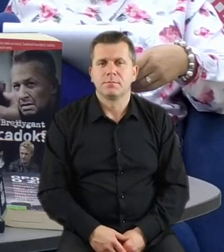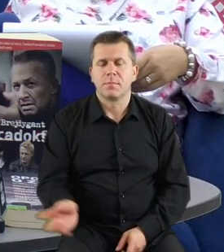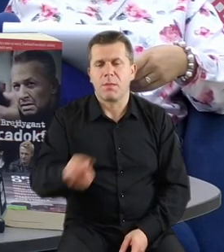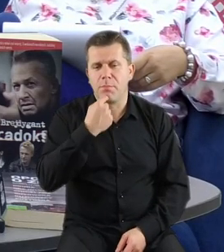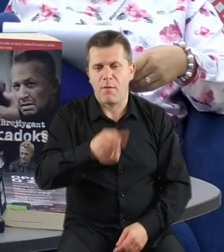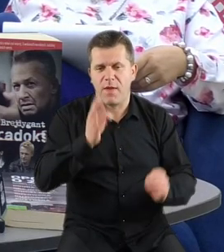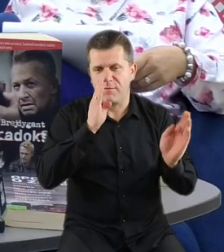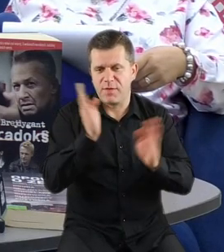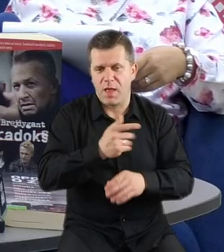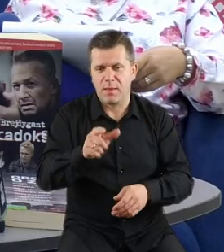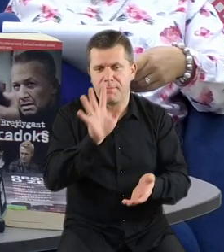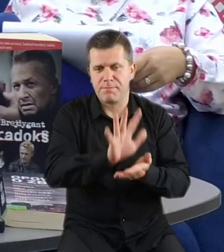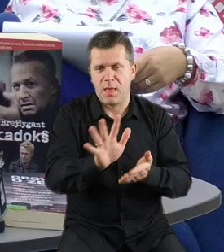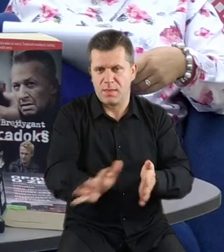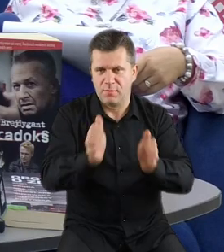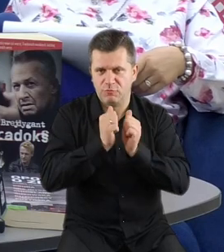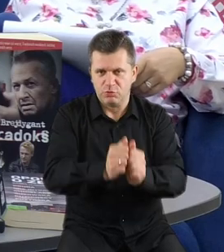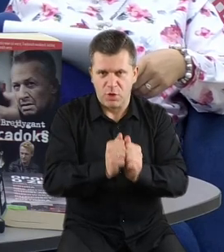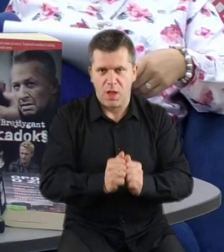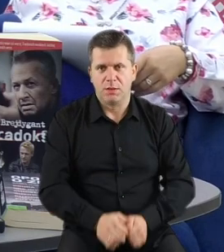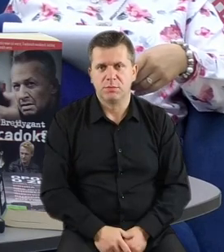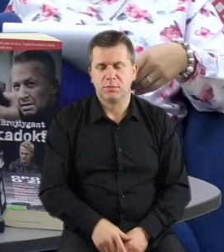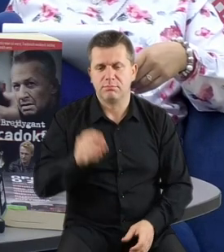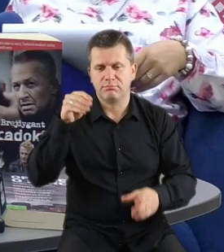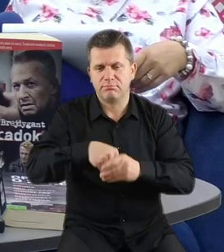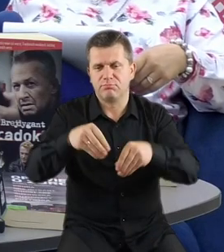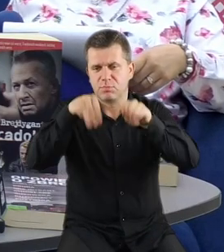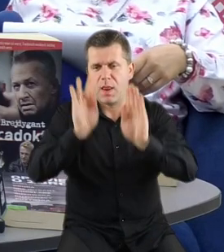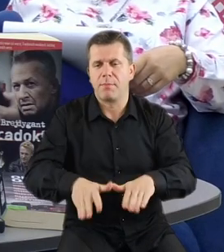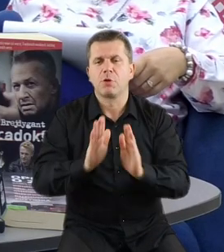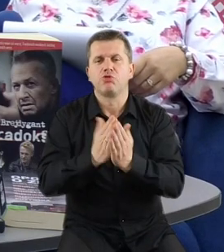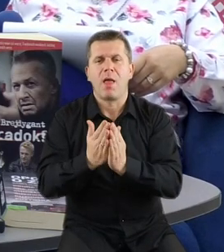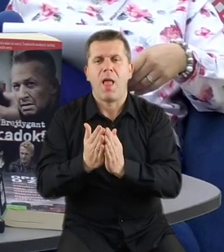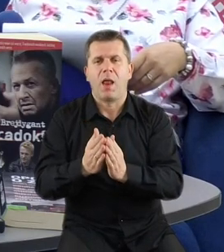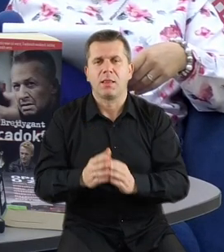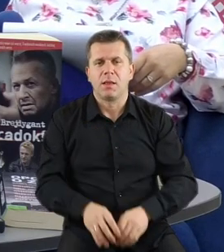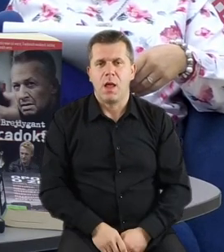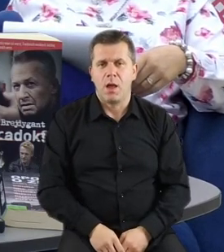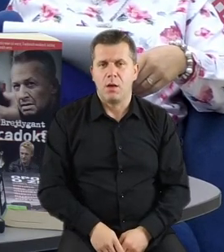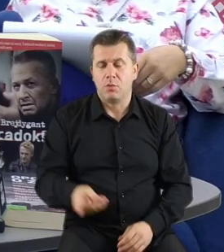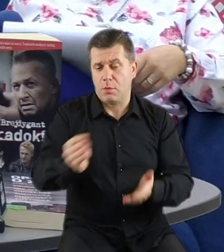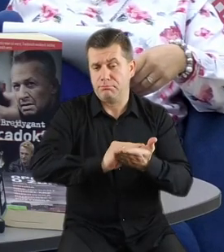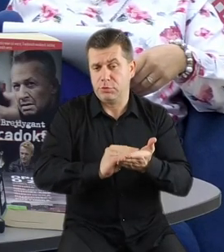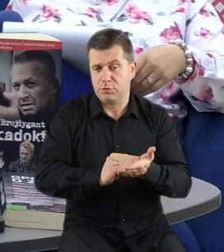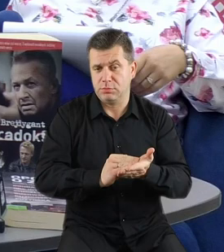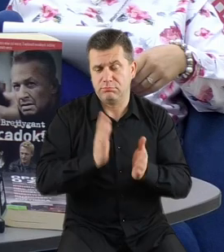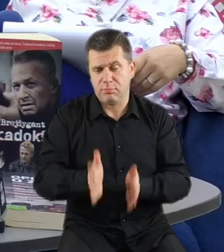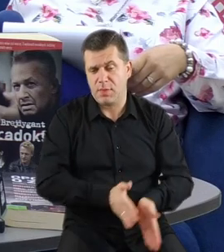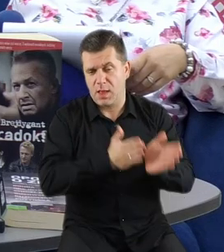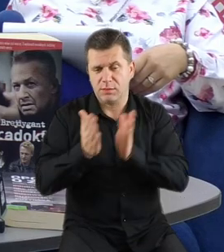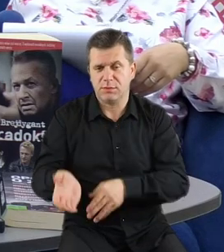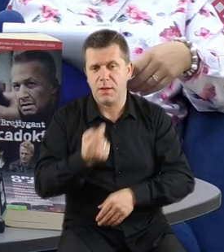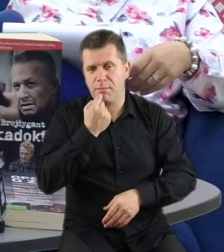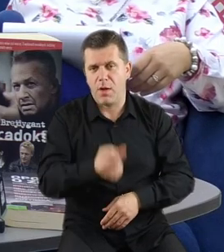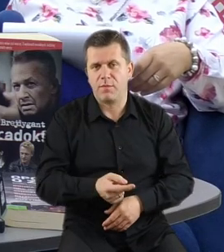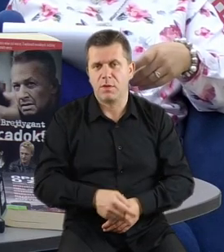powieść Wiatr 15 września w księgarniach. No i piszę kolejną powieść, która